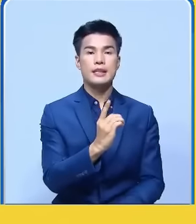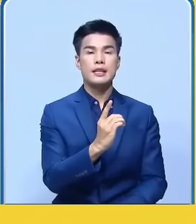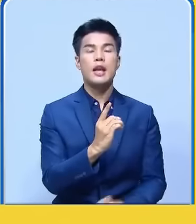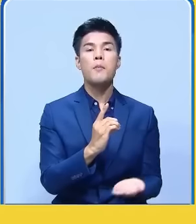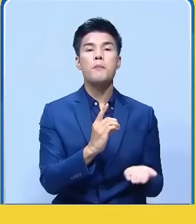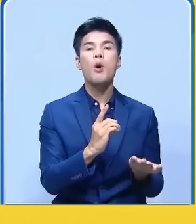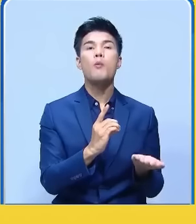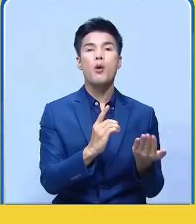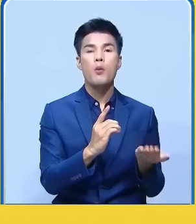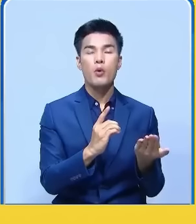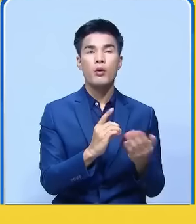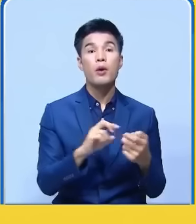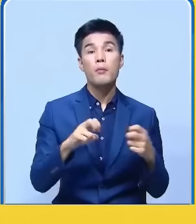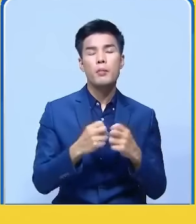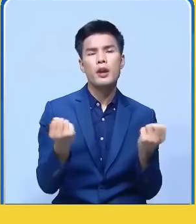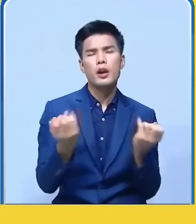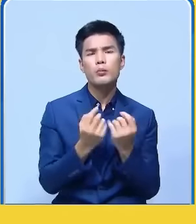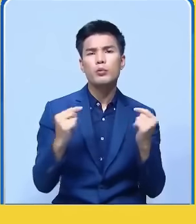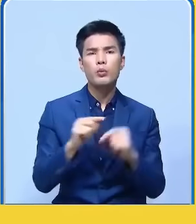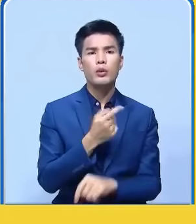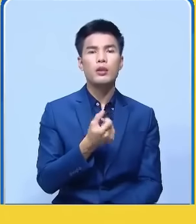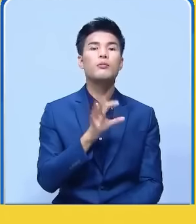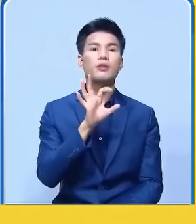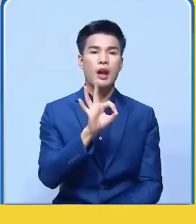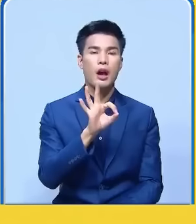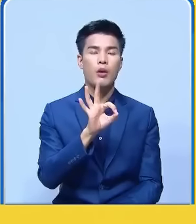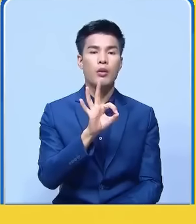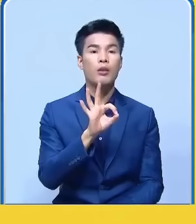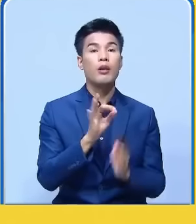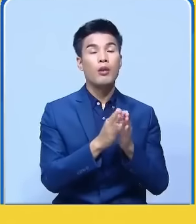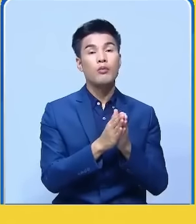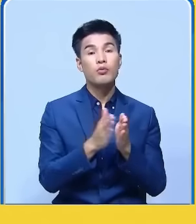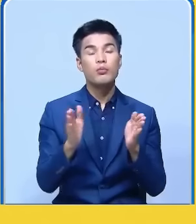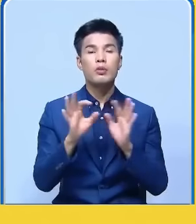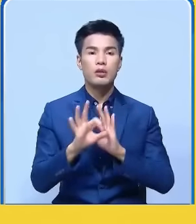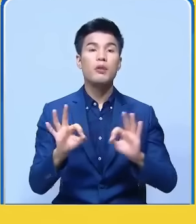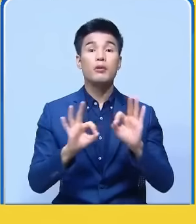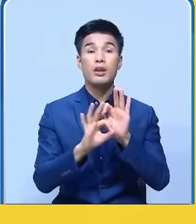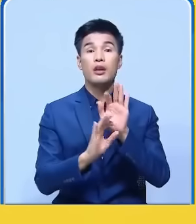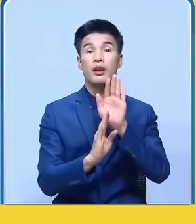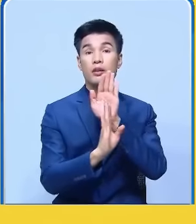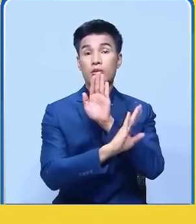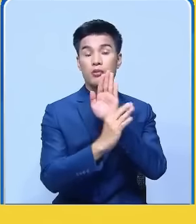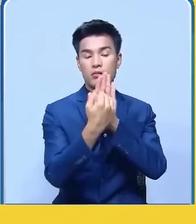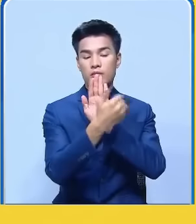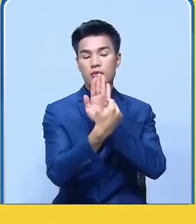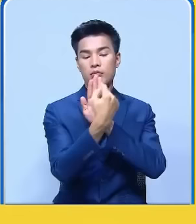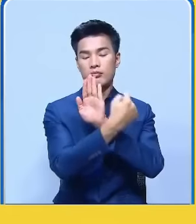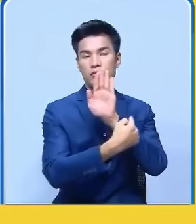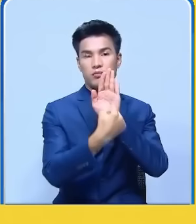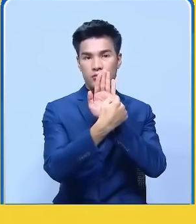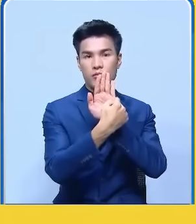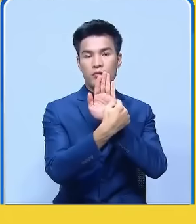นะครับผลกระทบก็เกิดขึ้นแต่วันที่19นะครับโดยเฉพาะด้านตะวันออกของภาคตะวันออกเฉียงเหนือภาคอีสานนะ